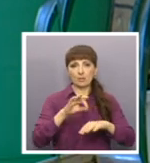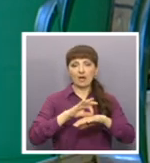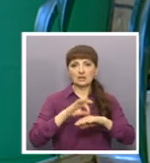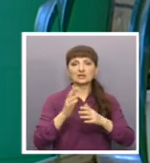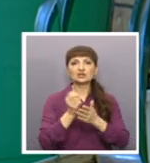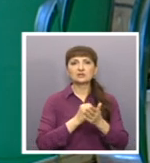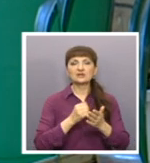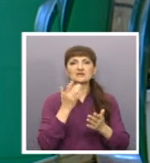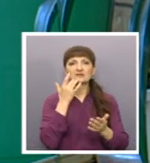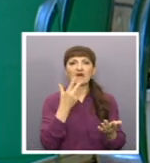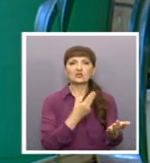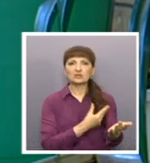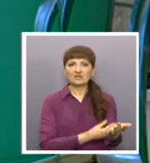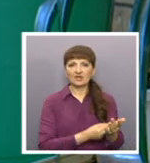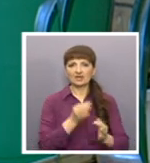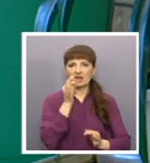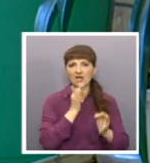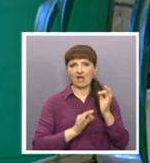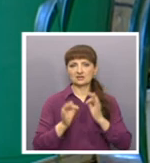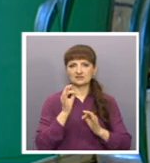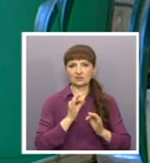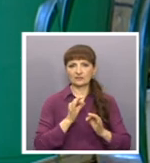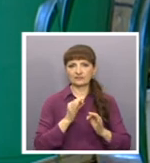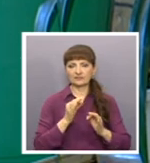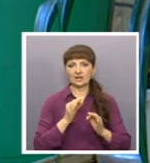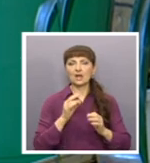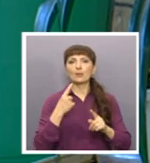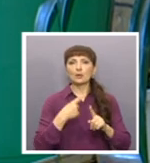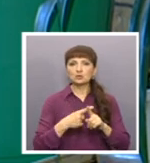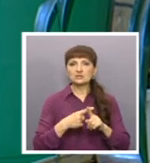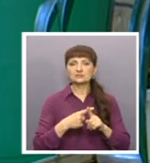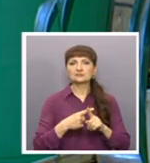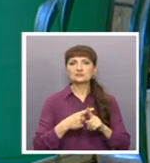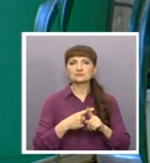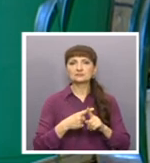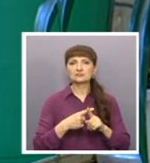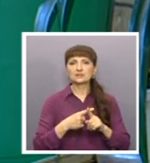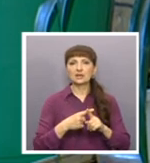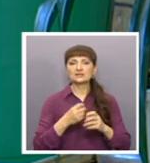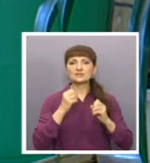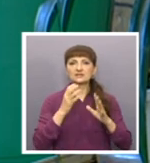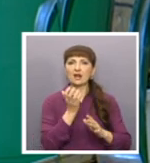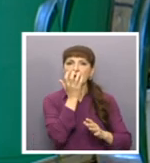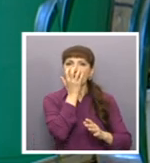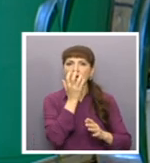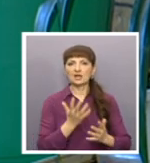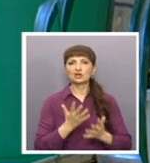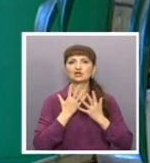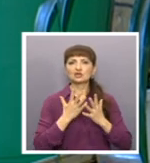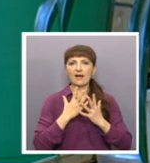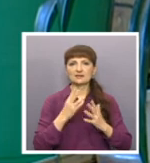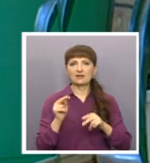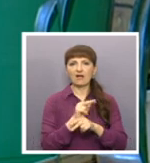получать внутривенную антибиотикотерапию, плюс получать ингаляционные антибиотики, которые